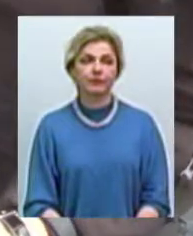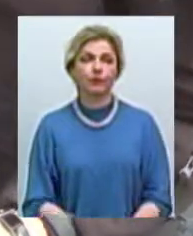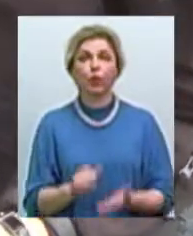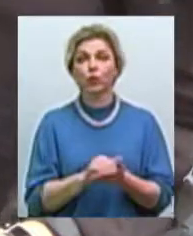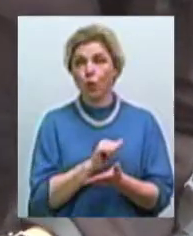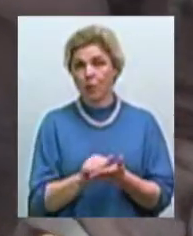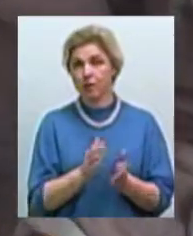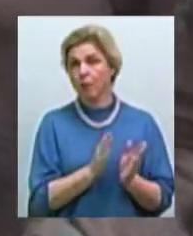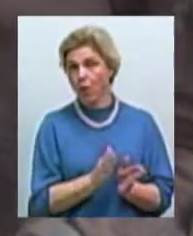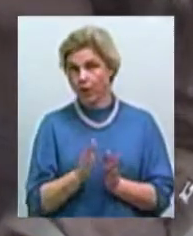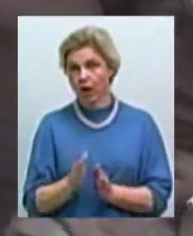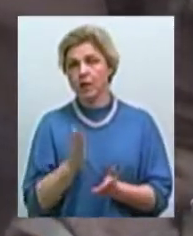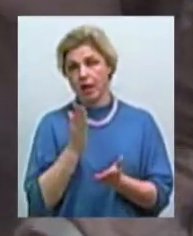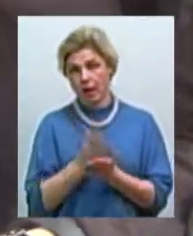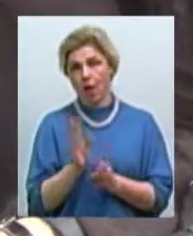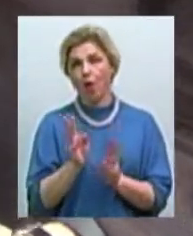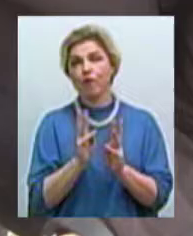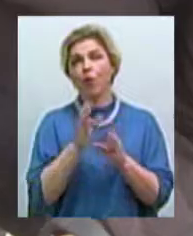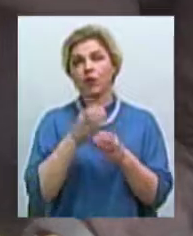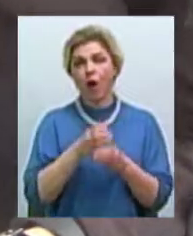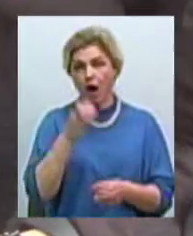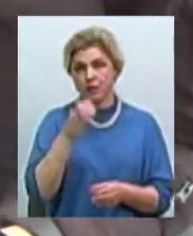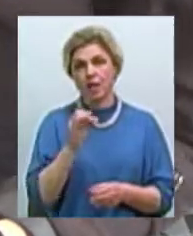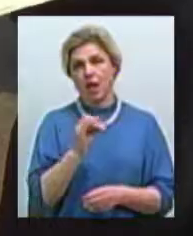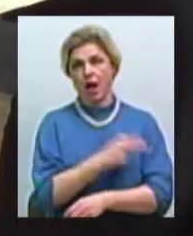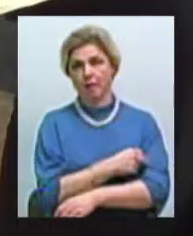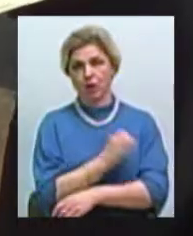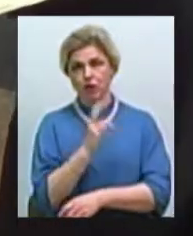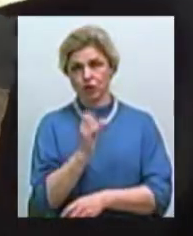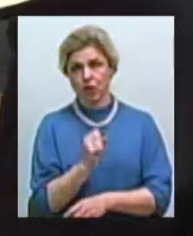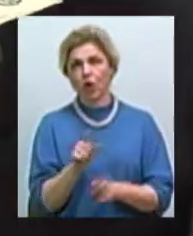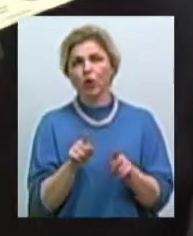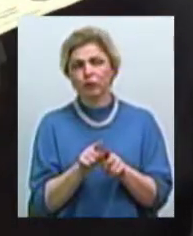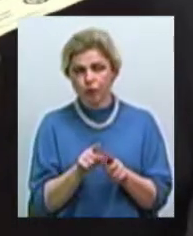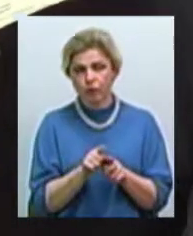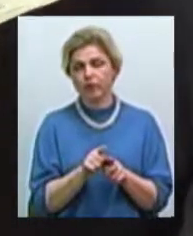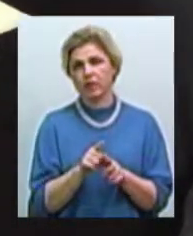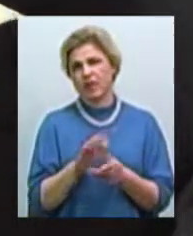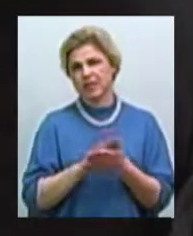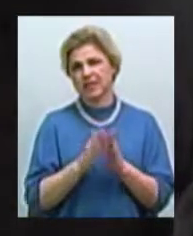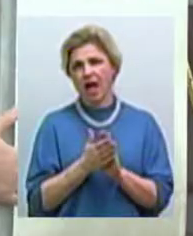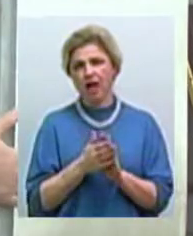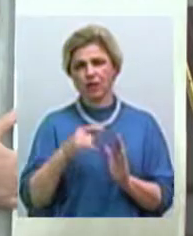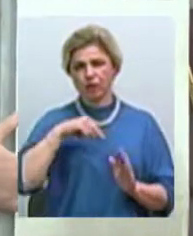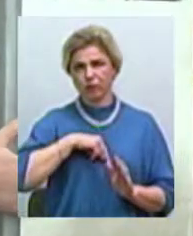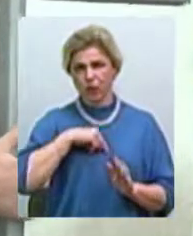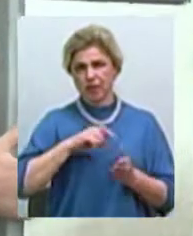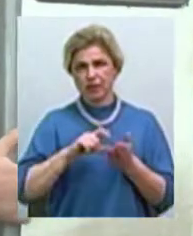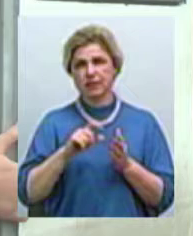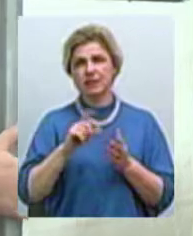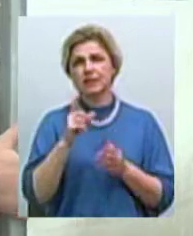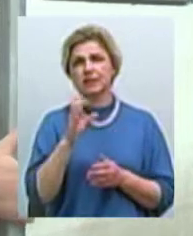Документи в порядку, наявні вогнегасники та аптечка. Втім, інспектор робить зауваження щодо стану салону, в якому перевозять пасажирів.